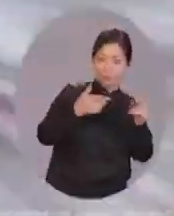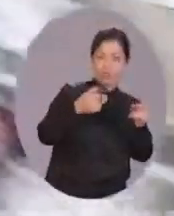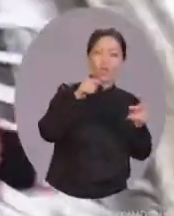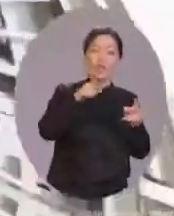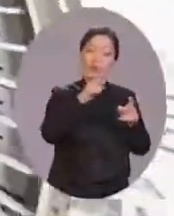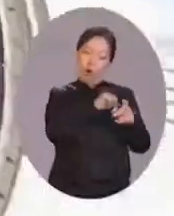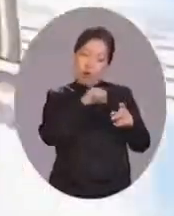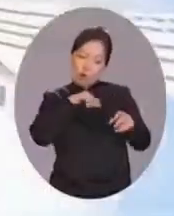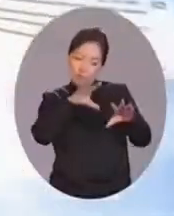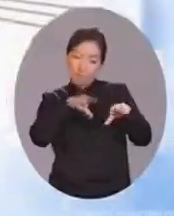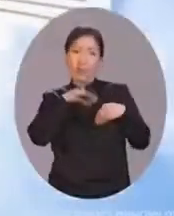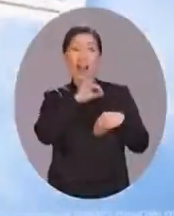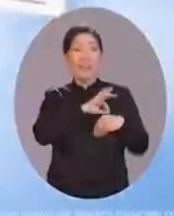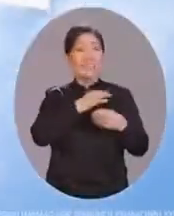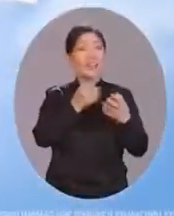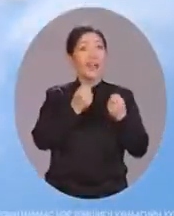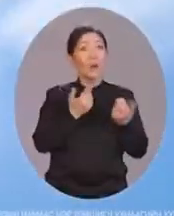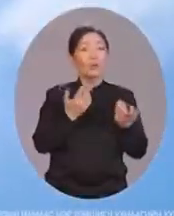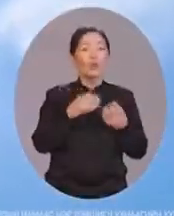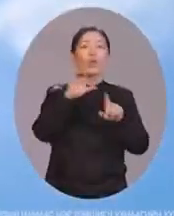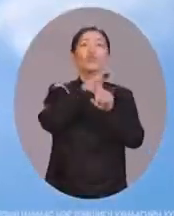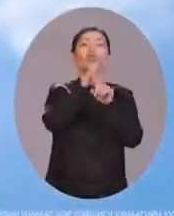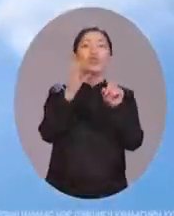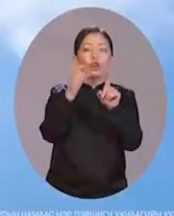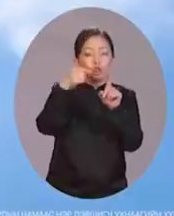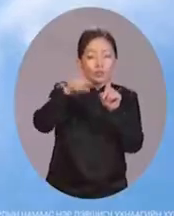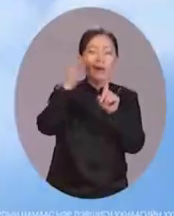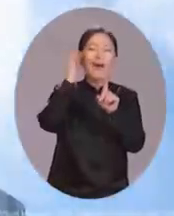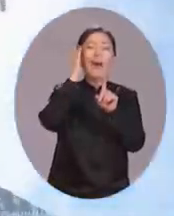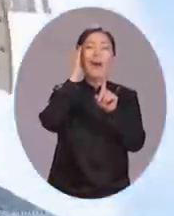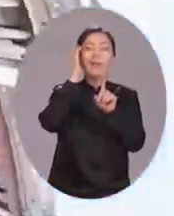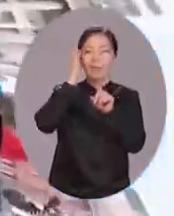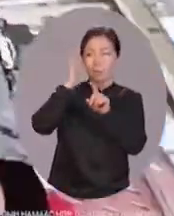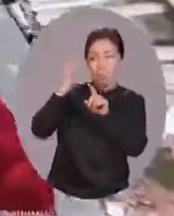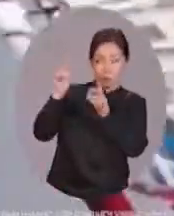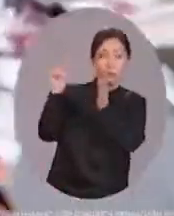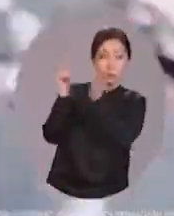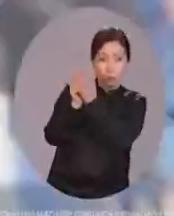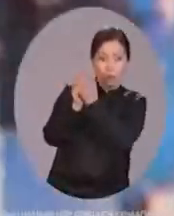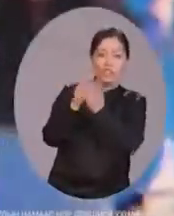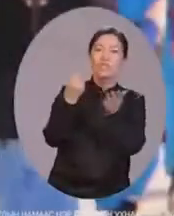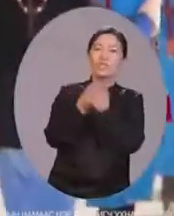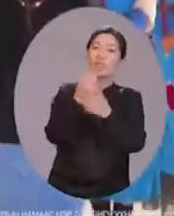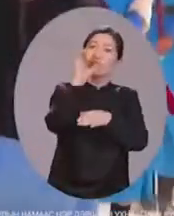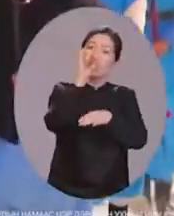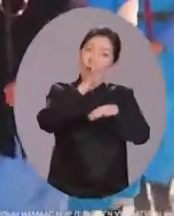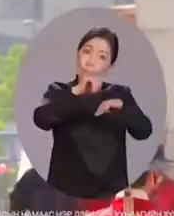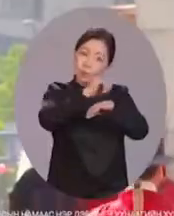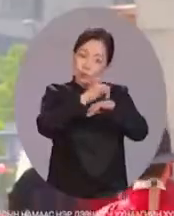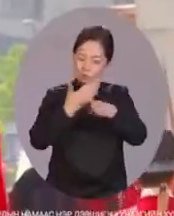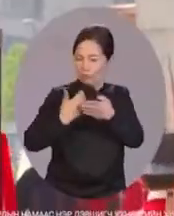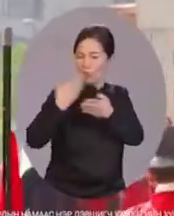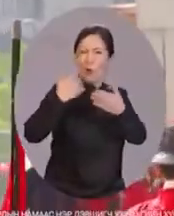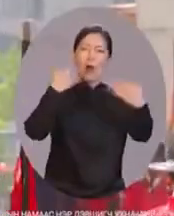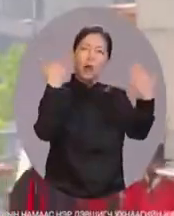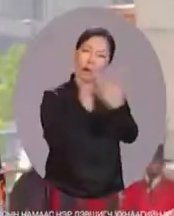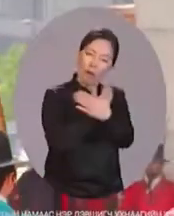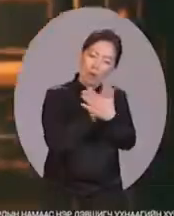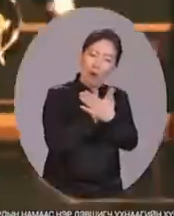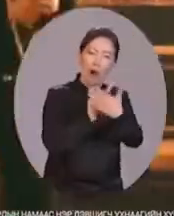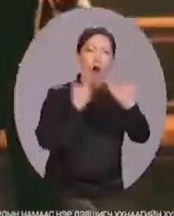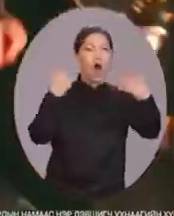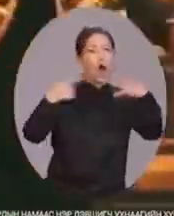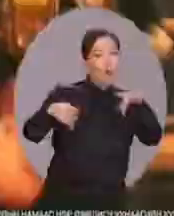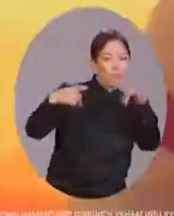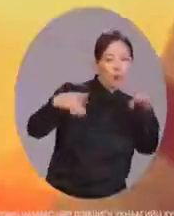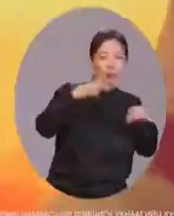болж эхэллээ. Үүнийг өөрт ашигтайгаар эргүүлэхэд соёлын гадаад бодлого чухал. Бүгдээрэндх Солонгос улс гихтэл сүүлийн жилүүдэд